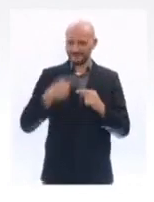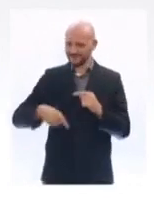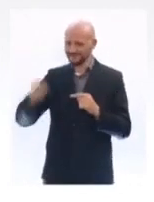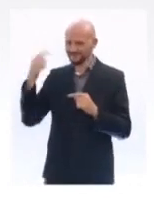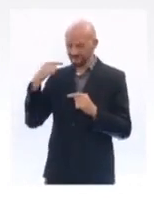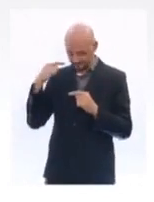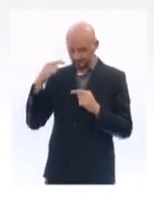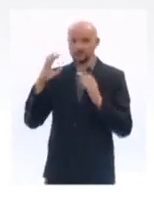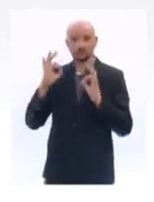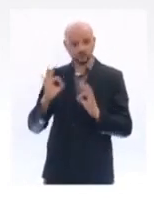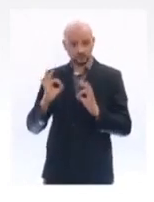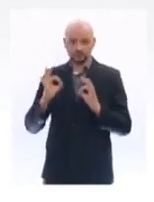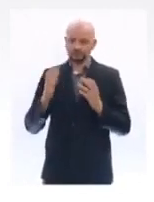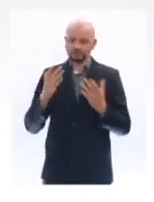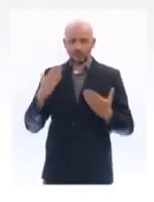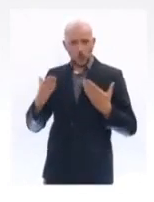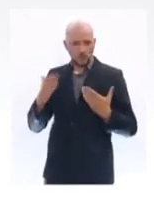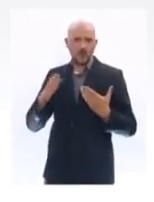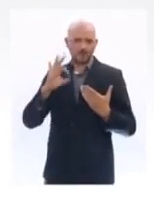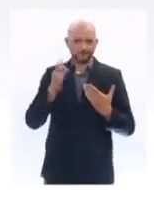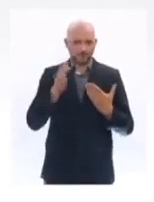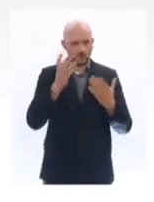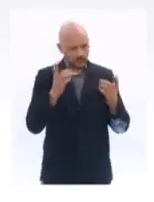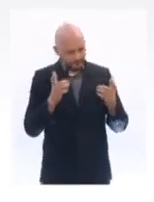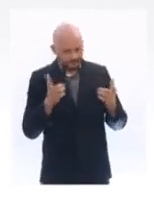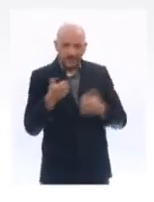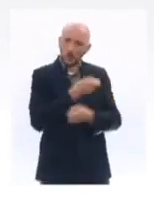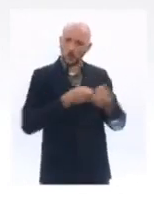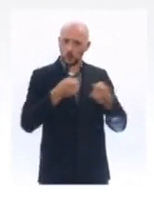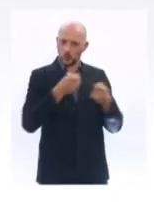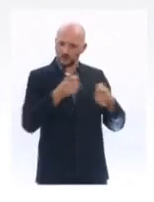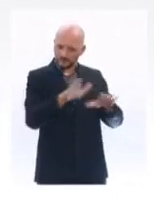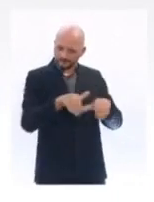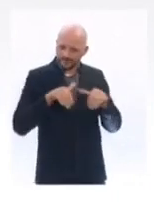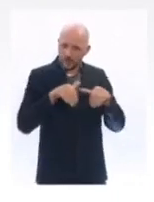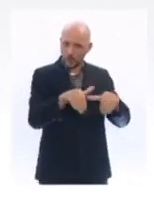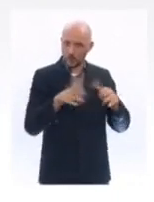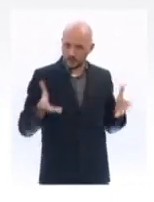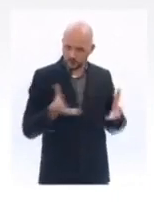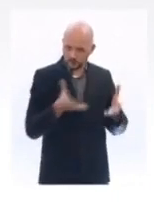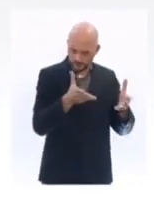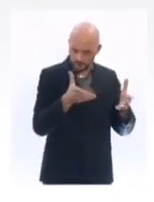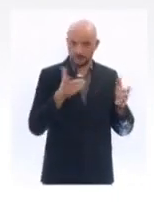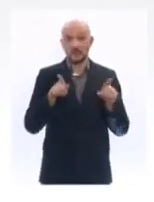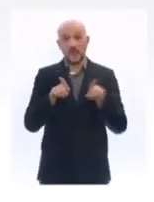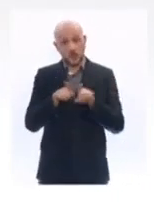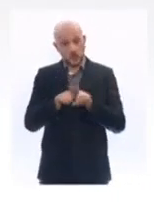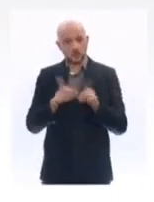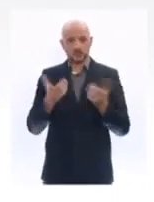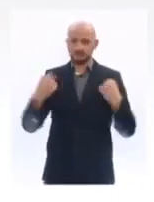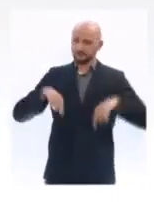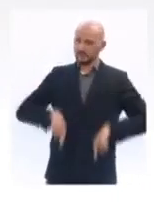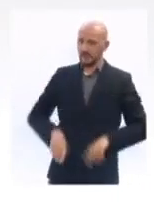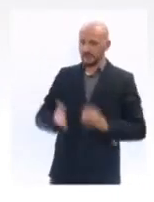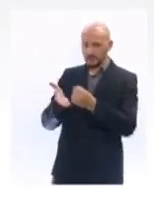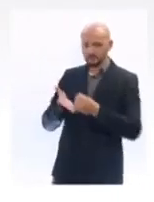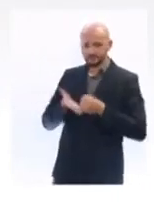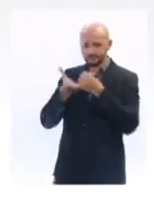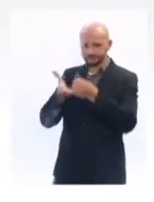qui font l'objet d'une fermeture administrative bénéficient de l'activité partielle avec un reste à charge nul